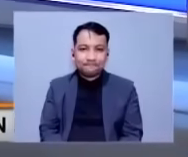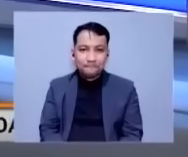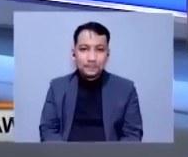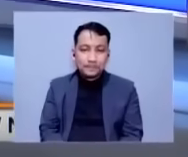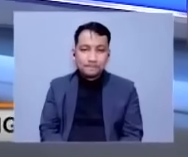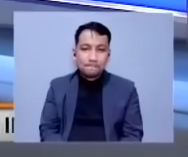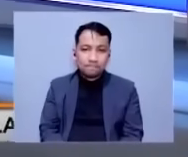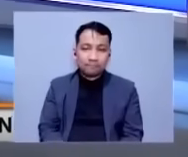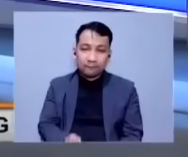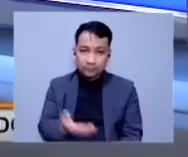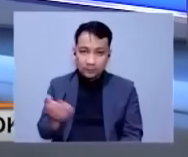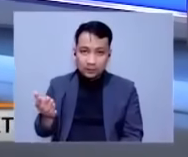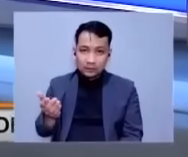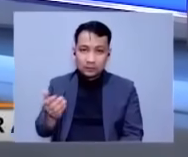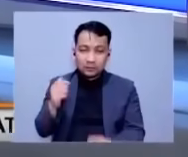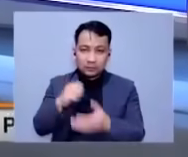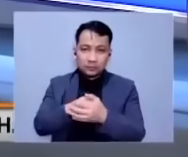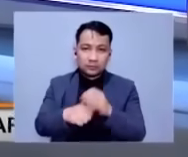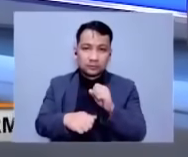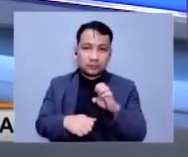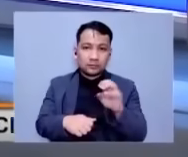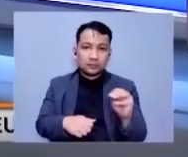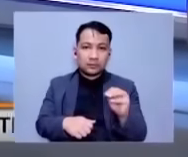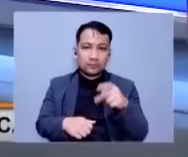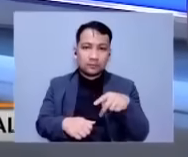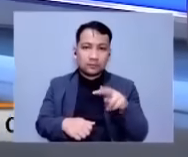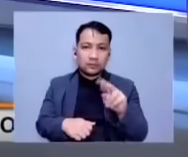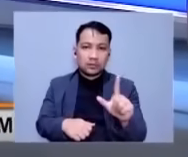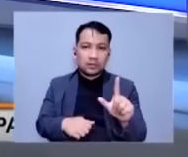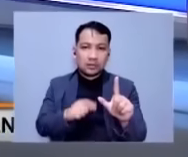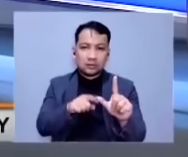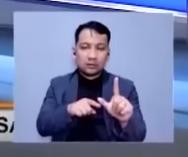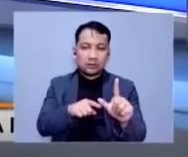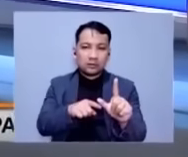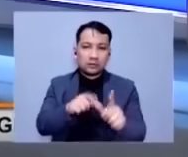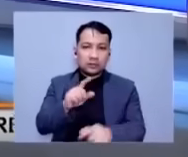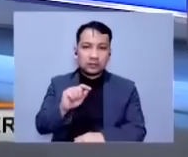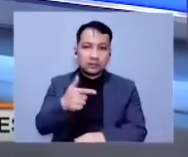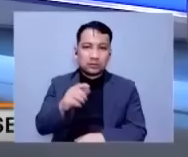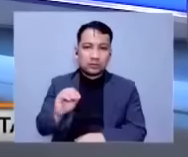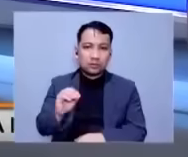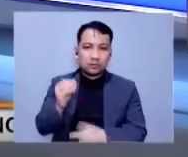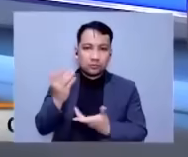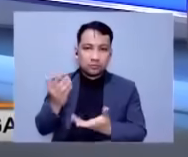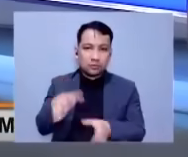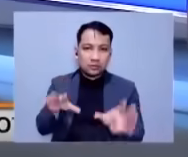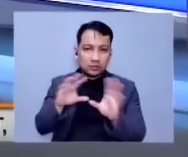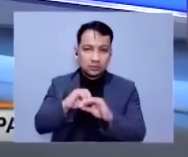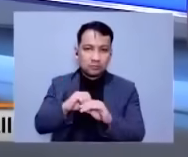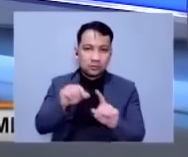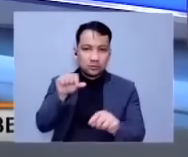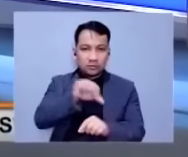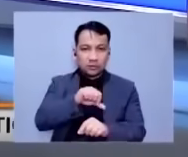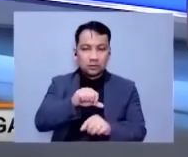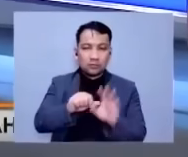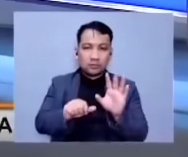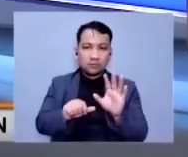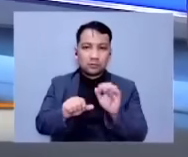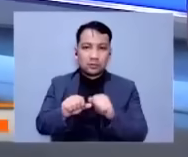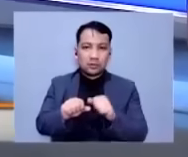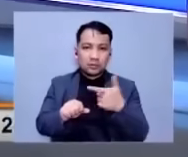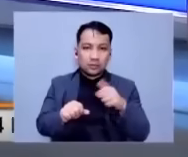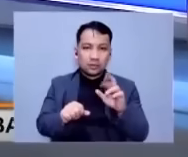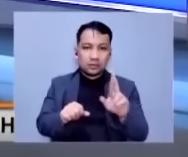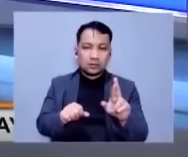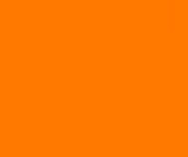Mga kapatid, pasok sa semis ng PBL All-Filipino Conference ang Chertigo Crossovers pagkatapos talunin in 5 sets ang Galleries Tower